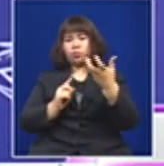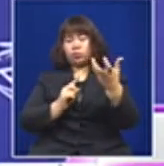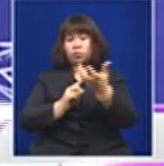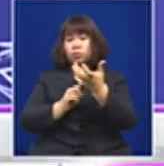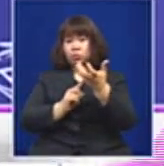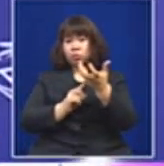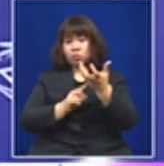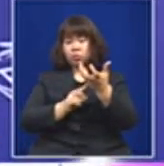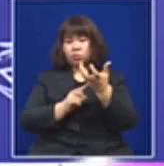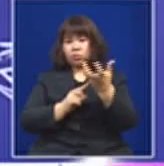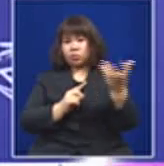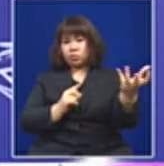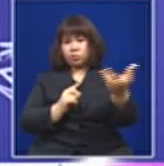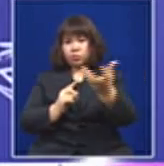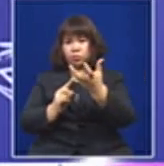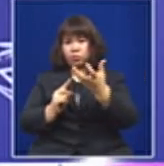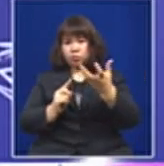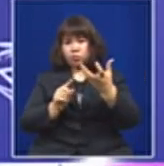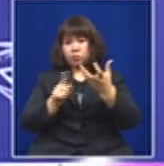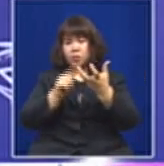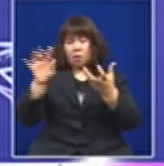ให้